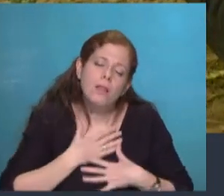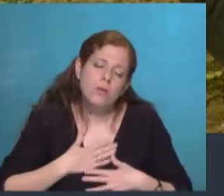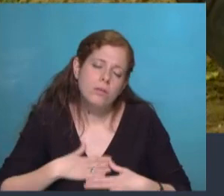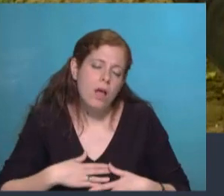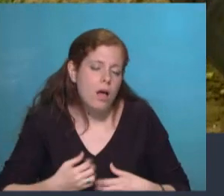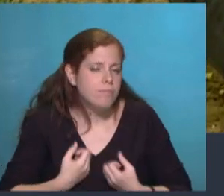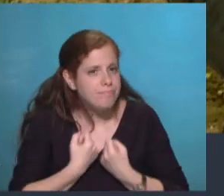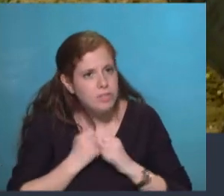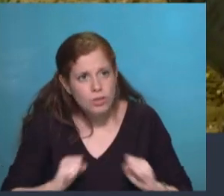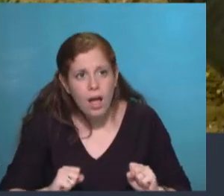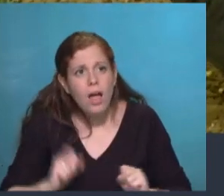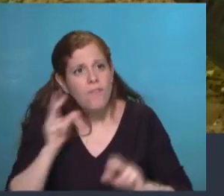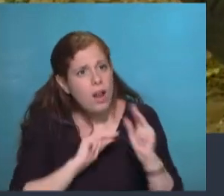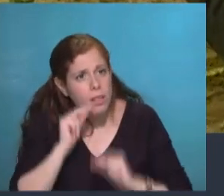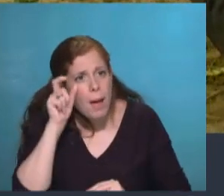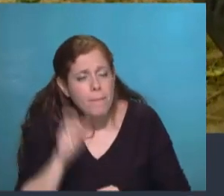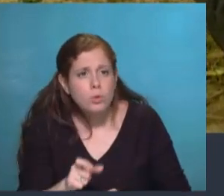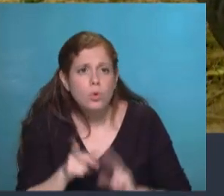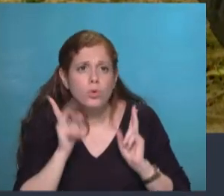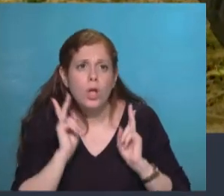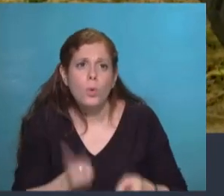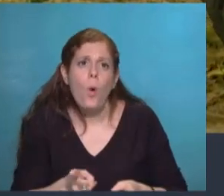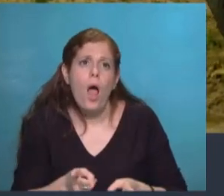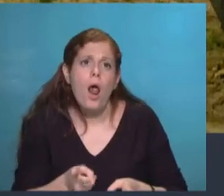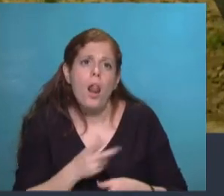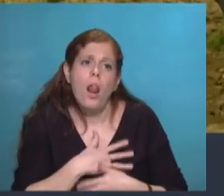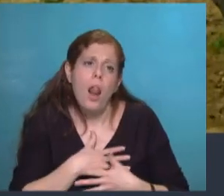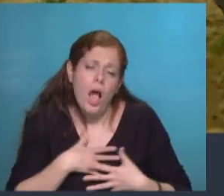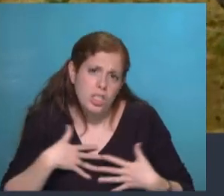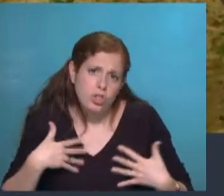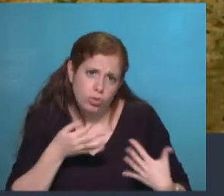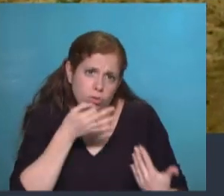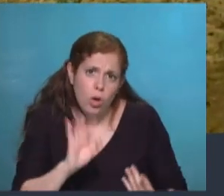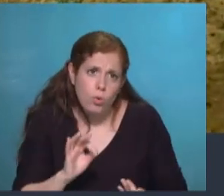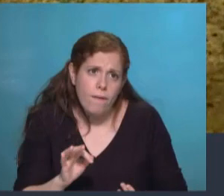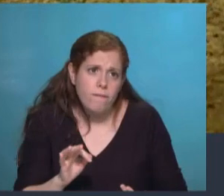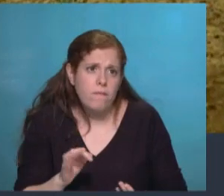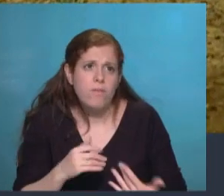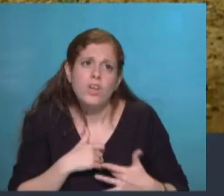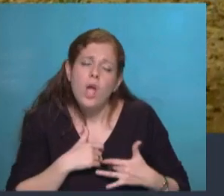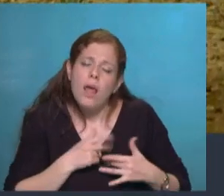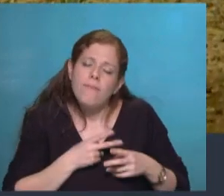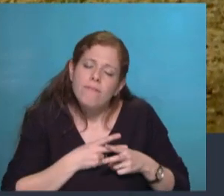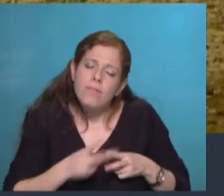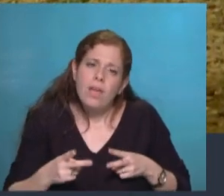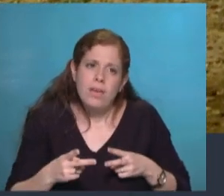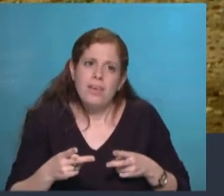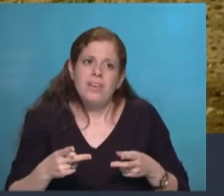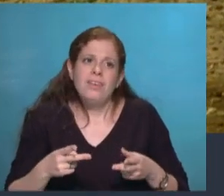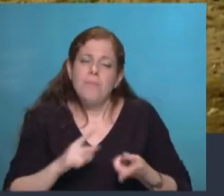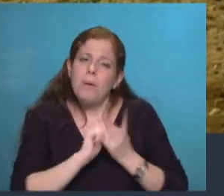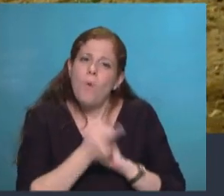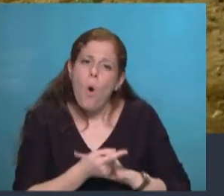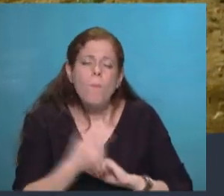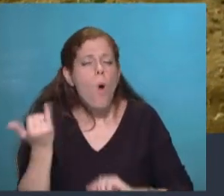את זה ולדבר עם מישהו שאני אוכל כאילו להרגיש יותר טוב, שהלב יהיה יותר נקי. במקום